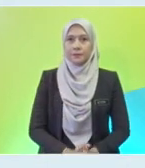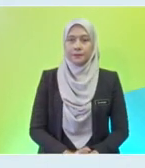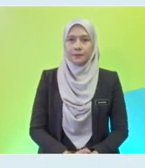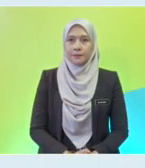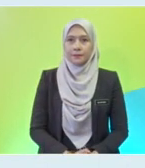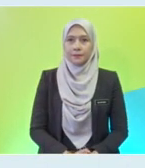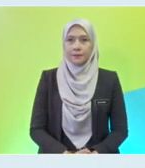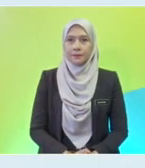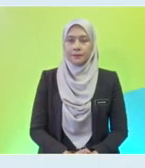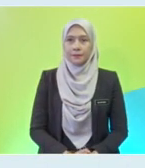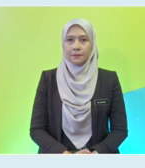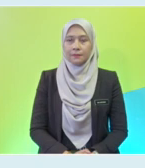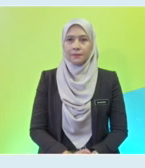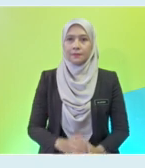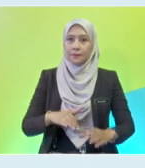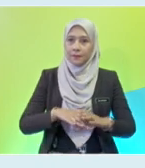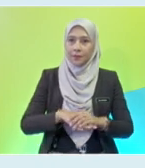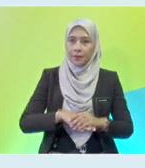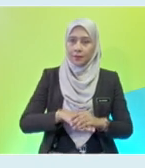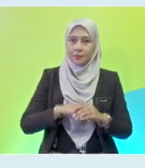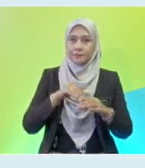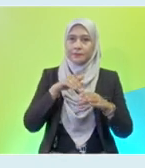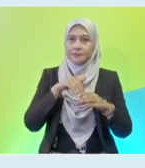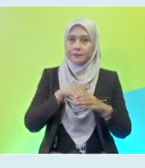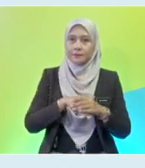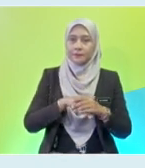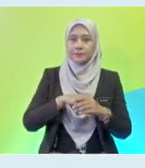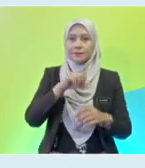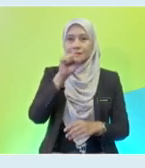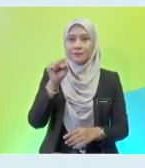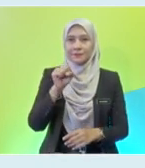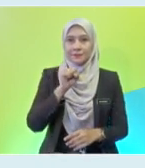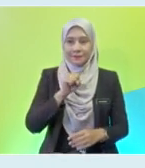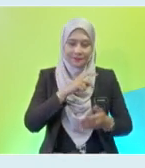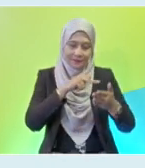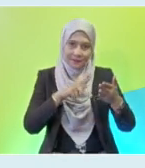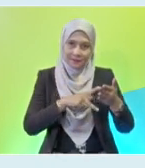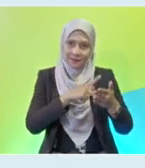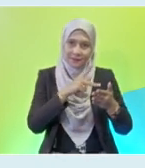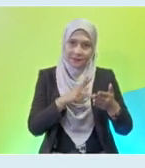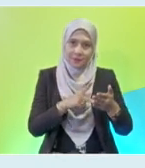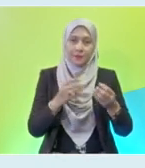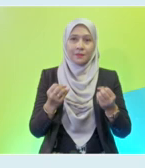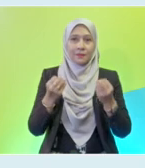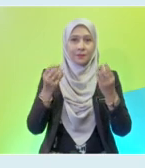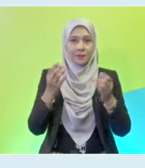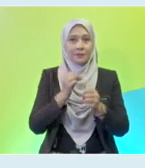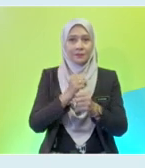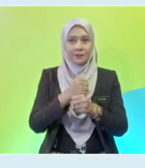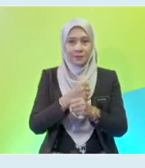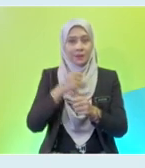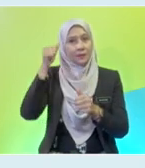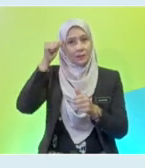Nah jadi ada murid yang mempelajari tajuk garam Oke tahu oke apel itu